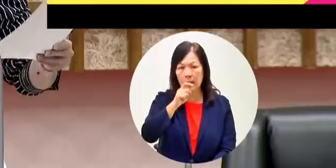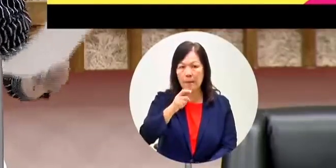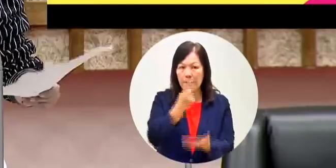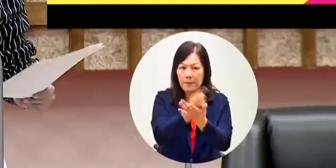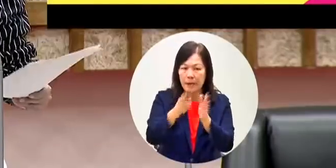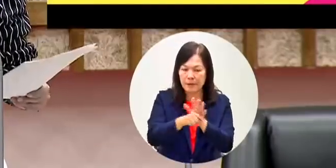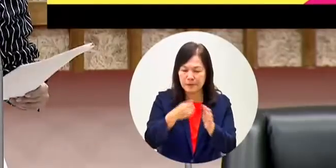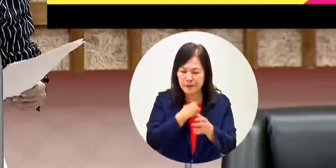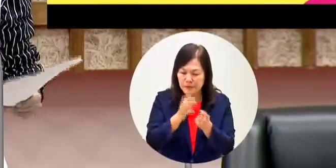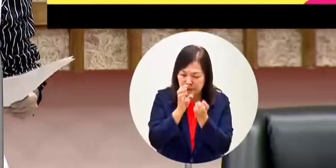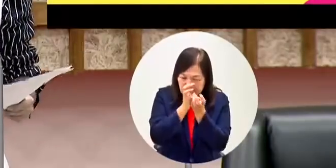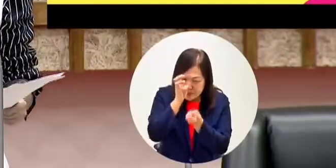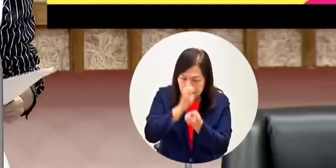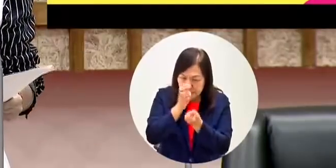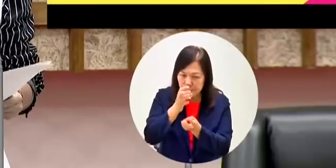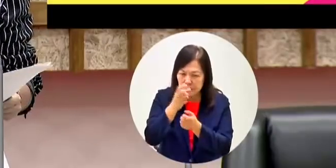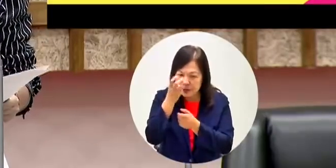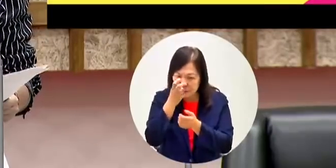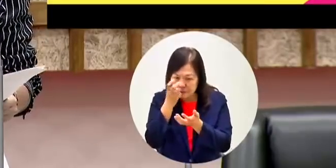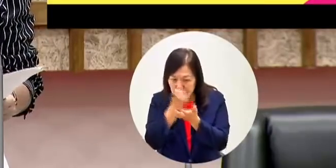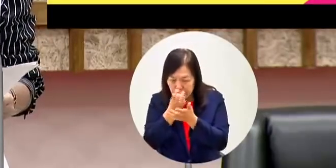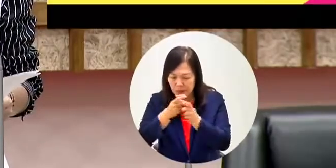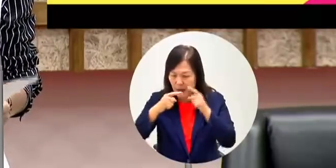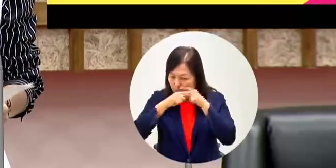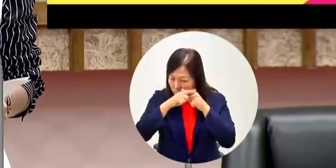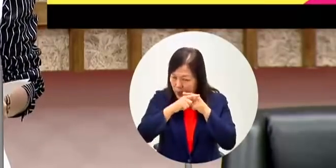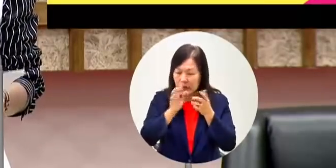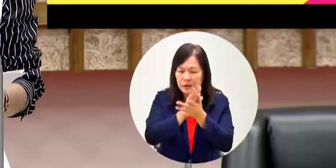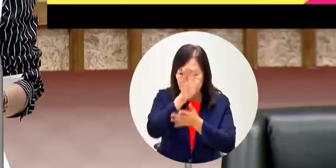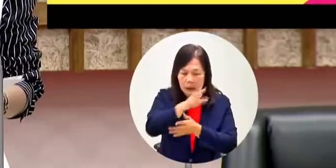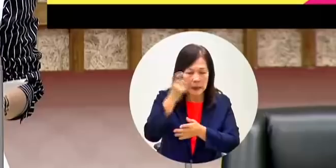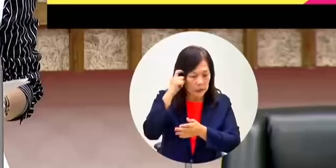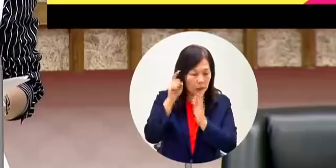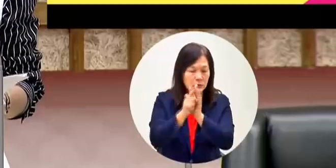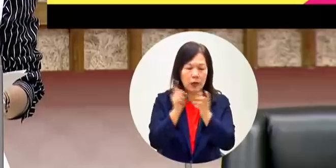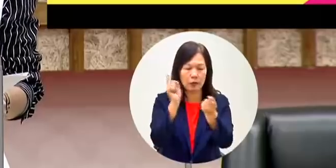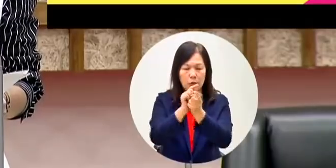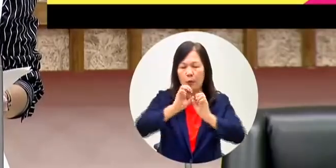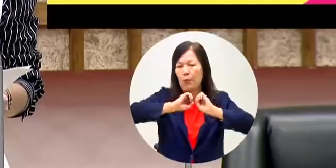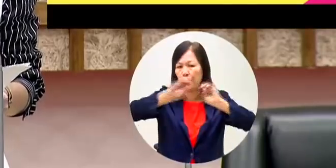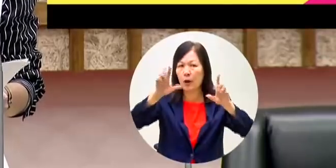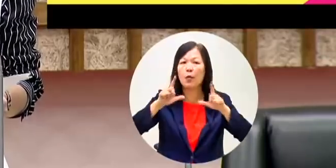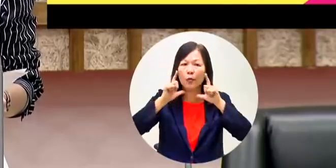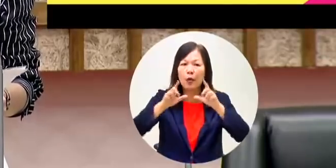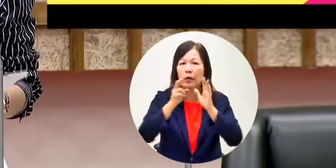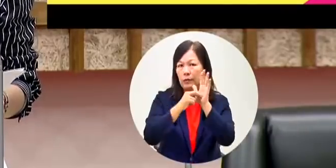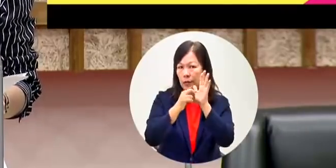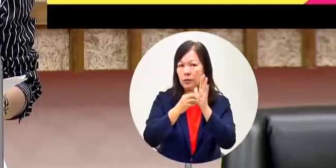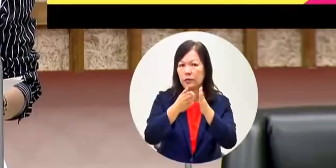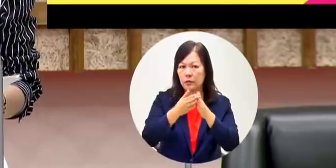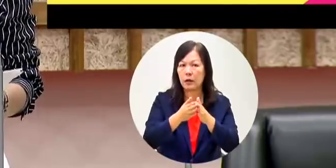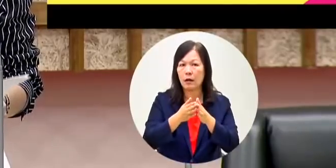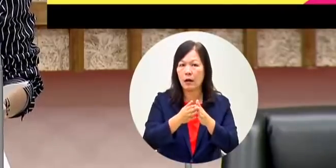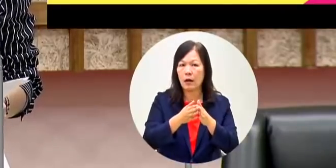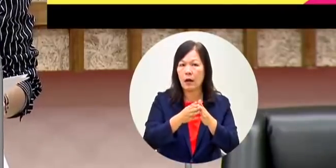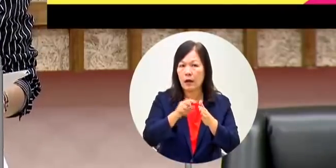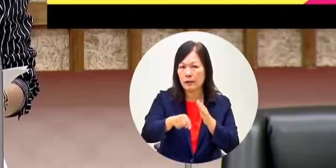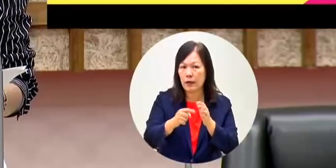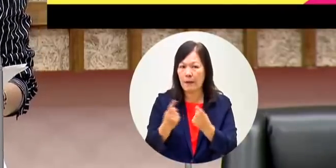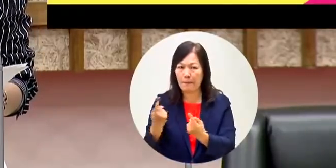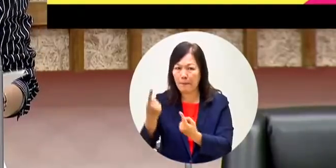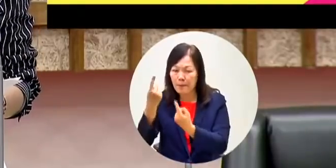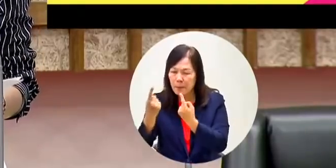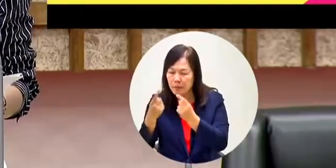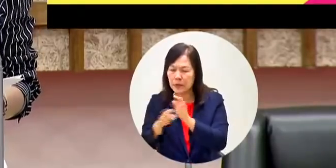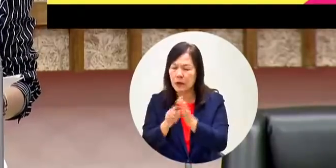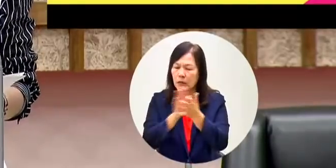行性之后呢再对外公布，因为这样会比较没有后续争议的这些情况来